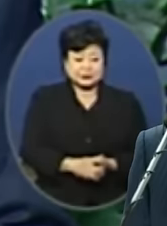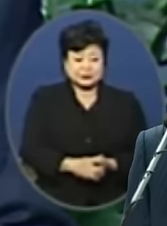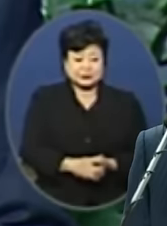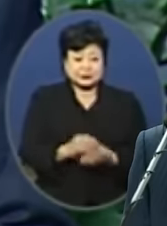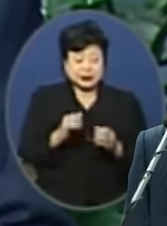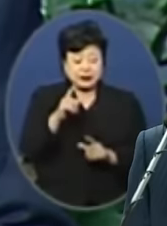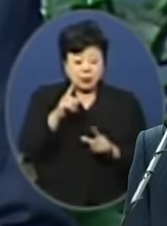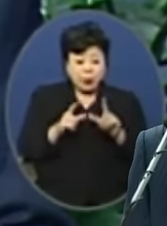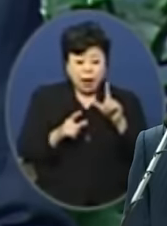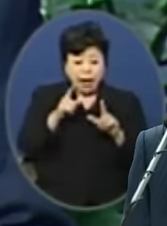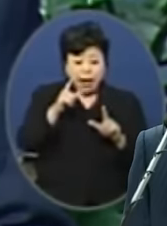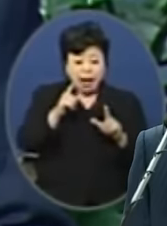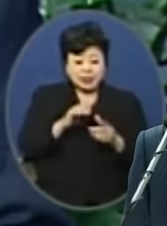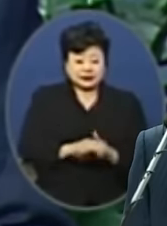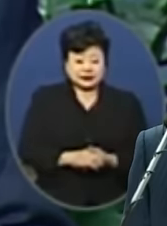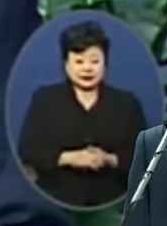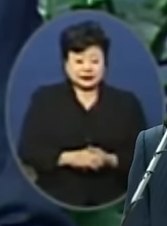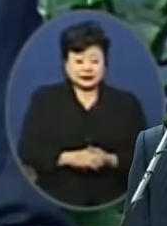사람의 모양으로